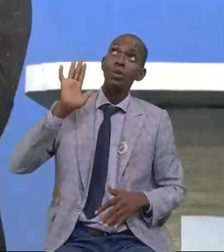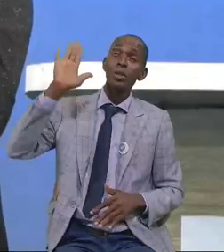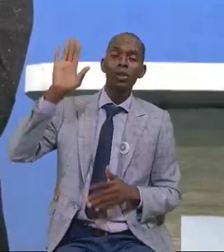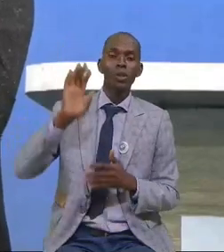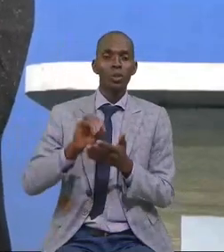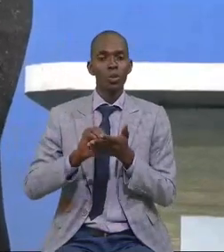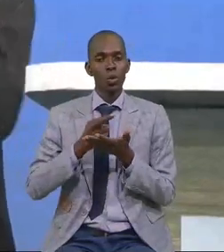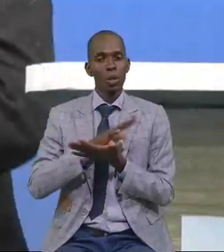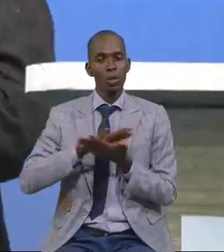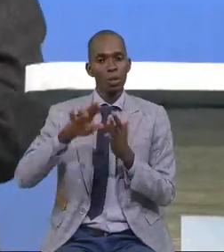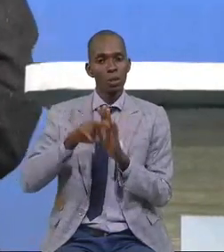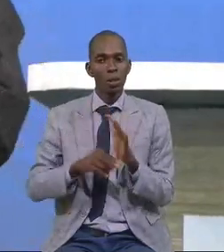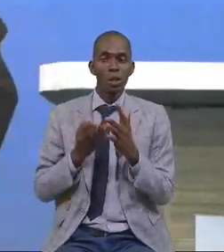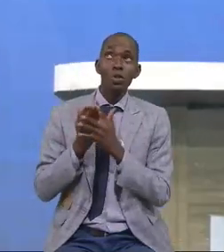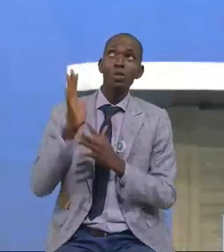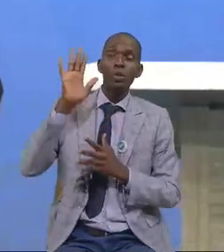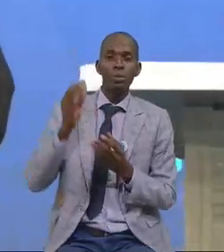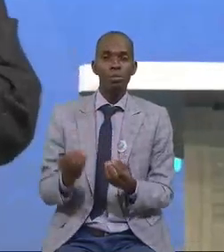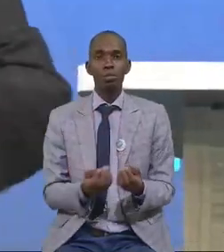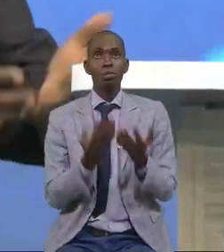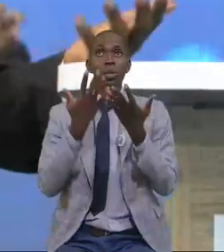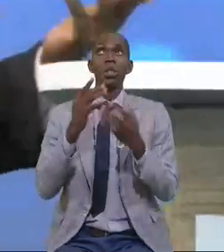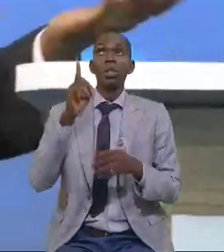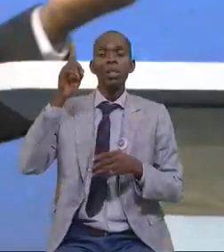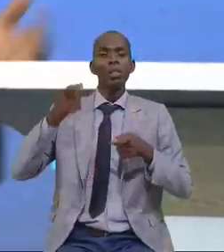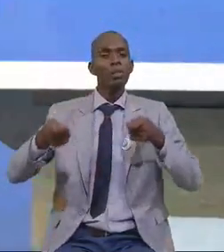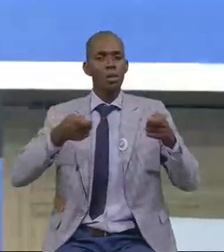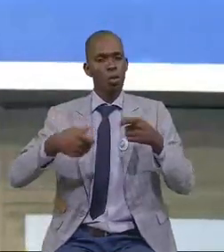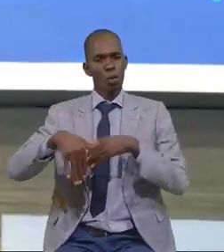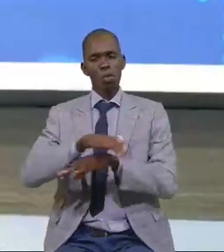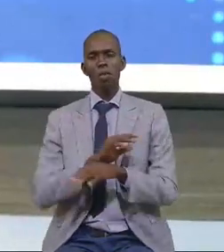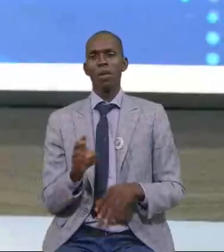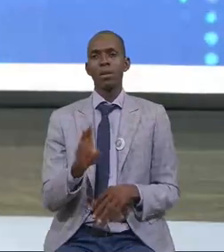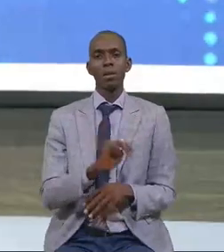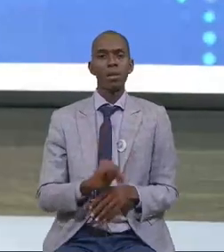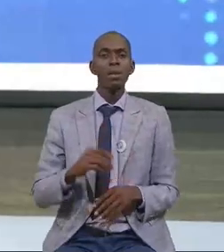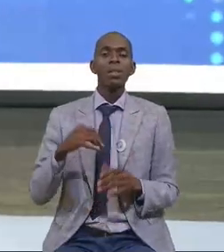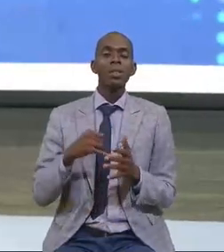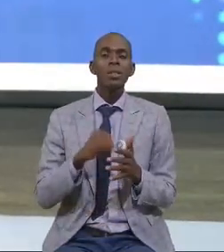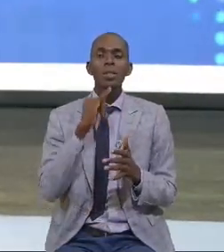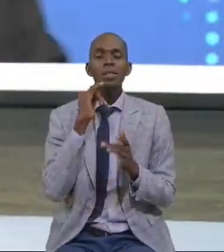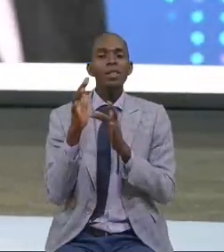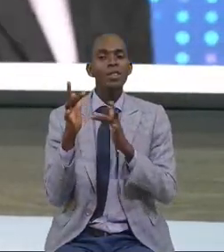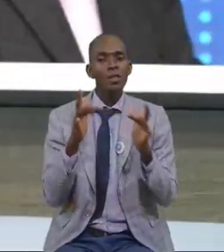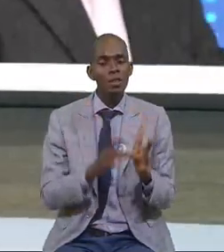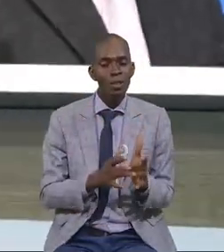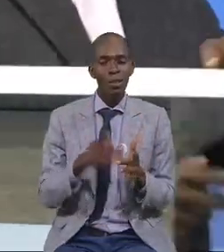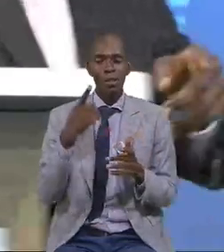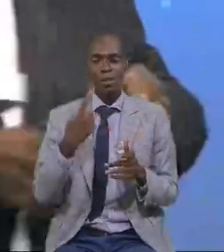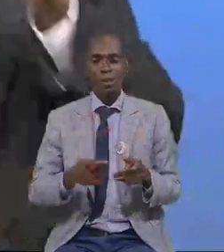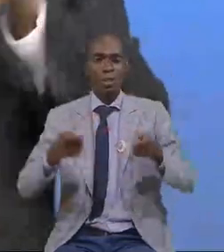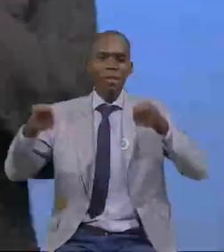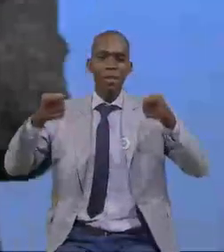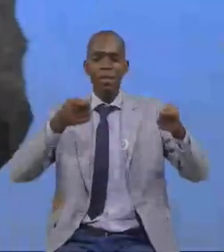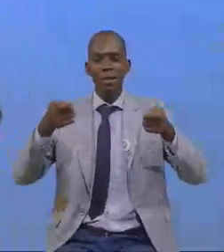justice et à travers son sacrifice. Il règne sur eux. Jésus, le